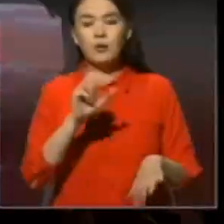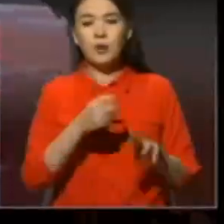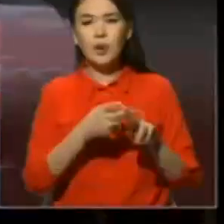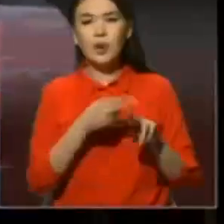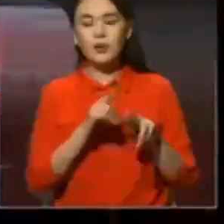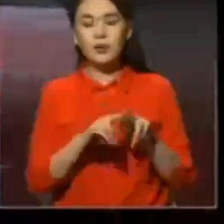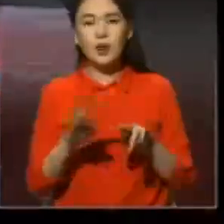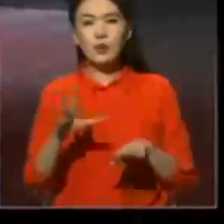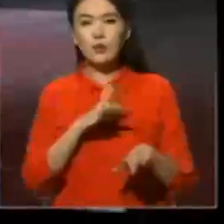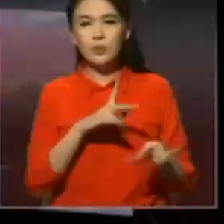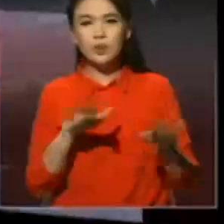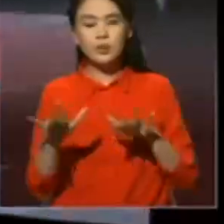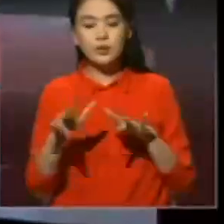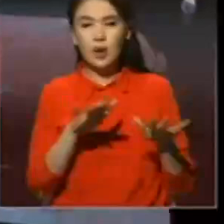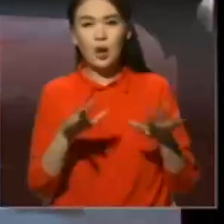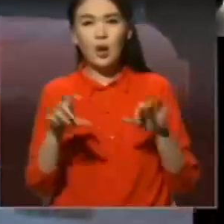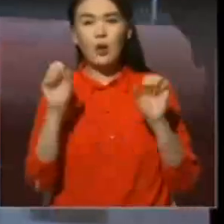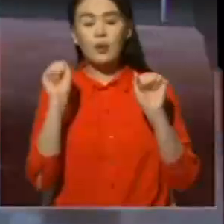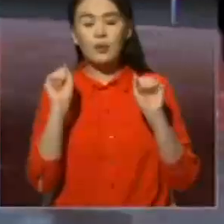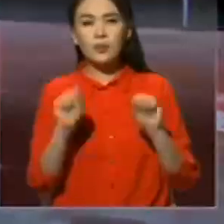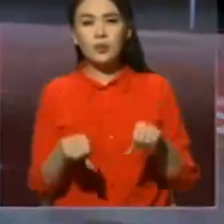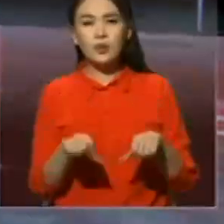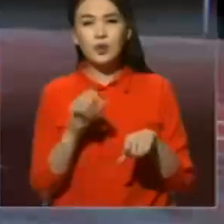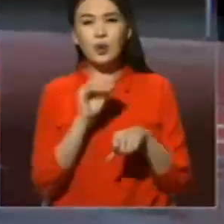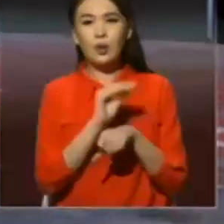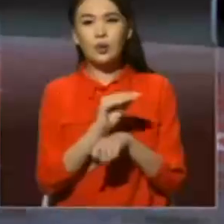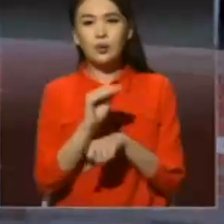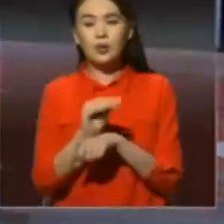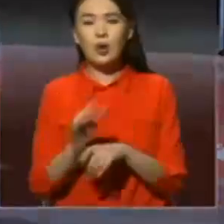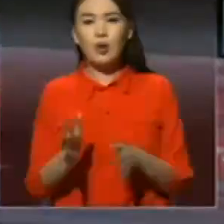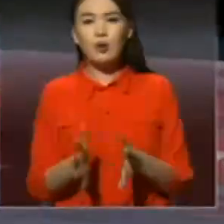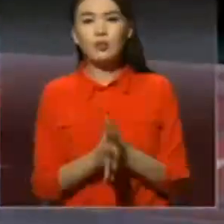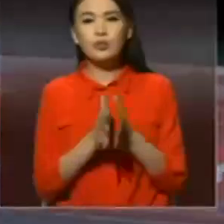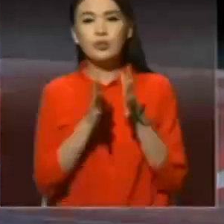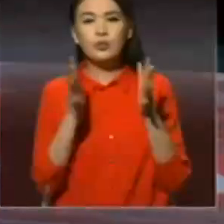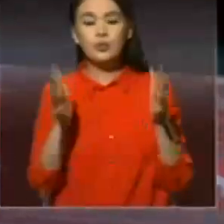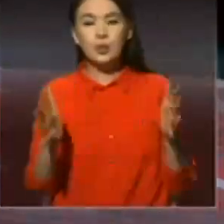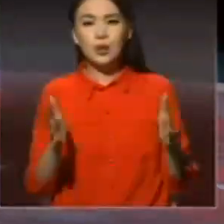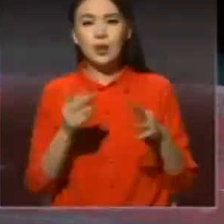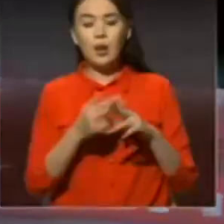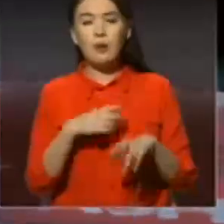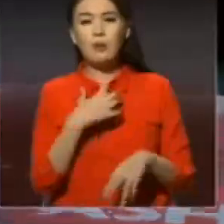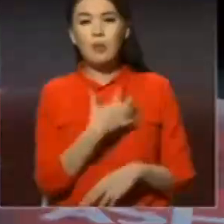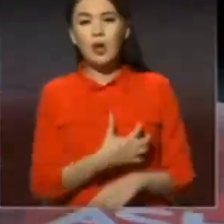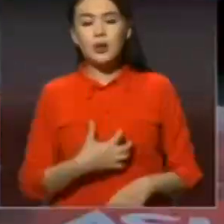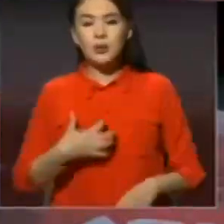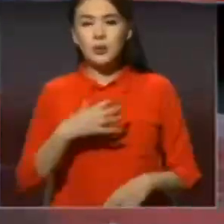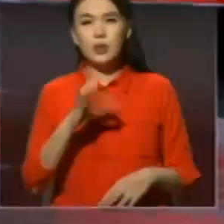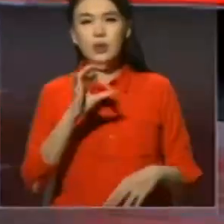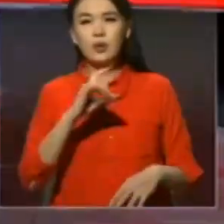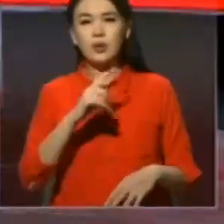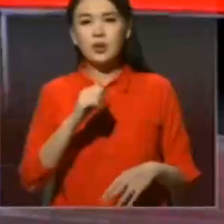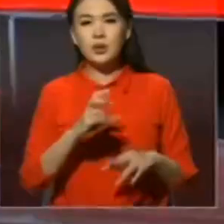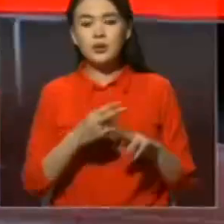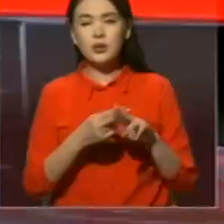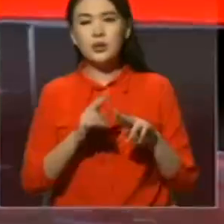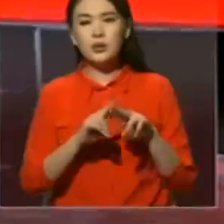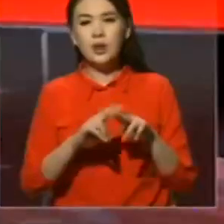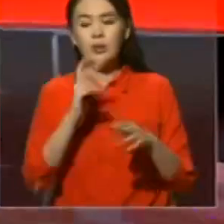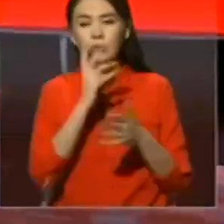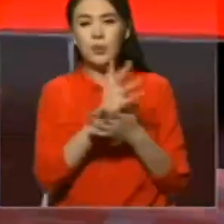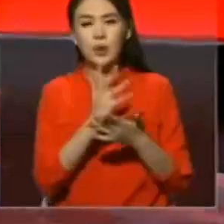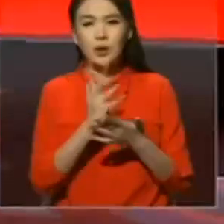асырылуына ат салыса алатындай, үлес қоса алатындай үлкен сонда маңызды бір органға айналды. Сондықтан